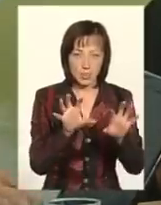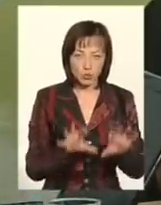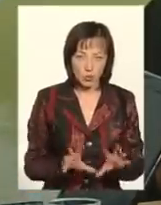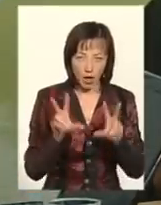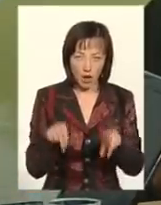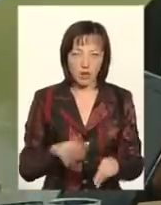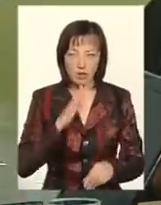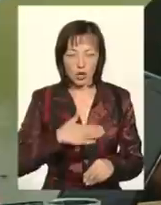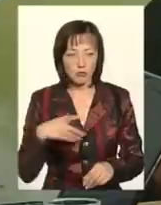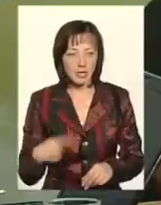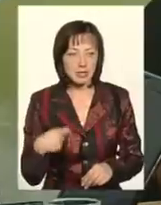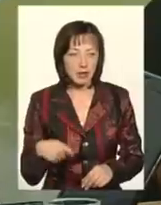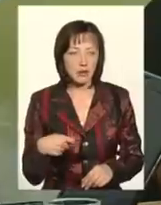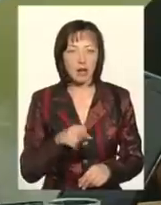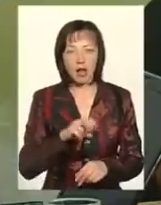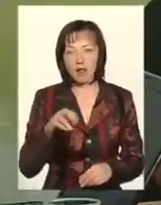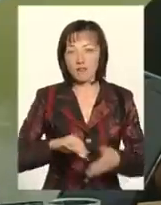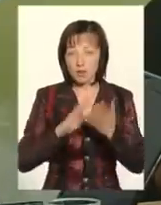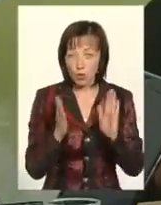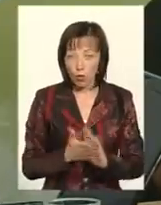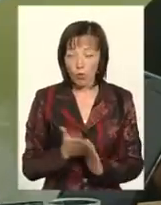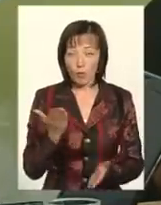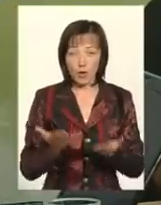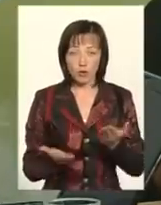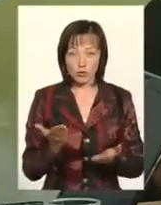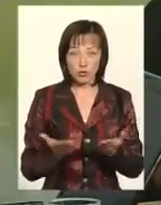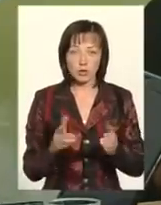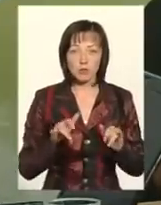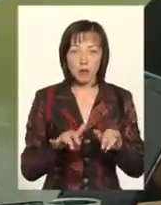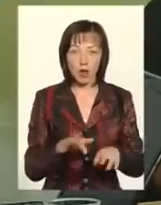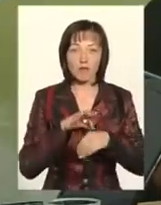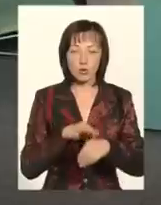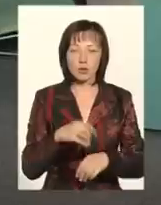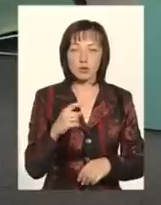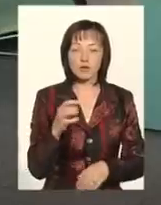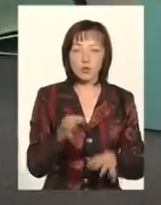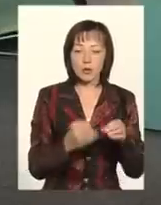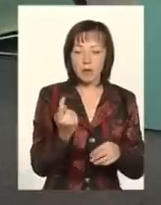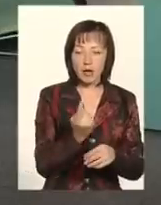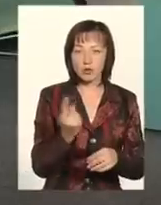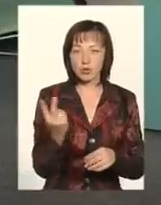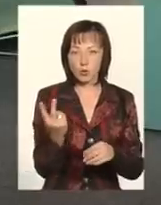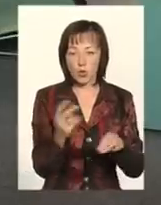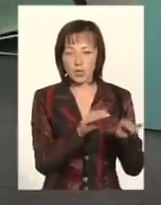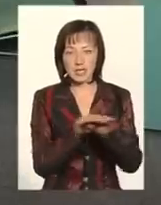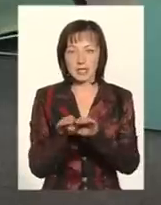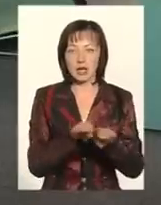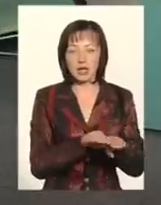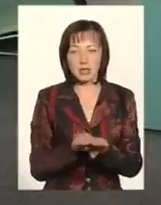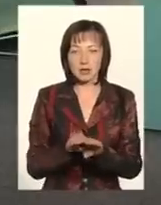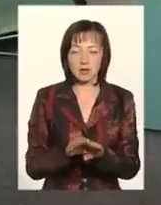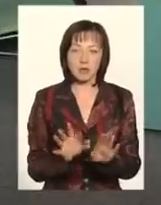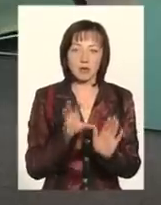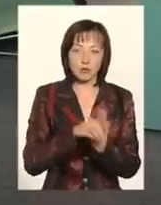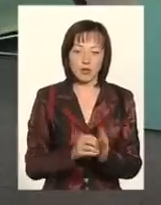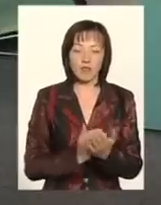Гарант це наш президент але в цілому якщо навіть е справи виграються в суді першої інстанції в судді другої інстанції підключається